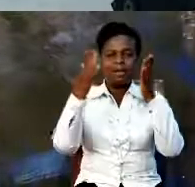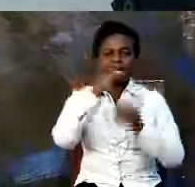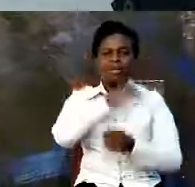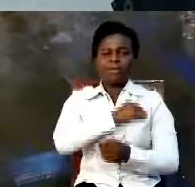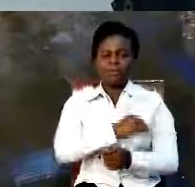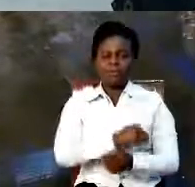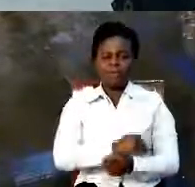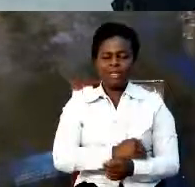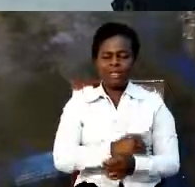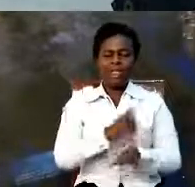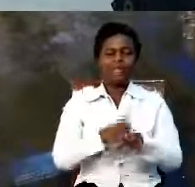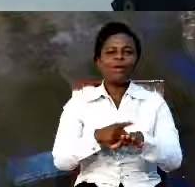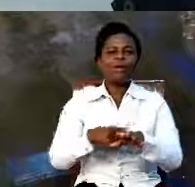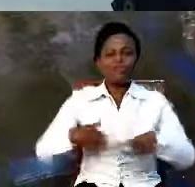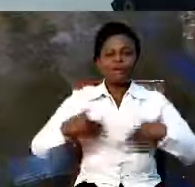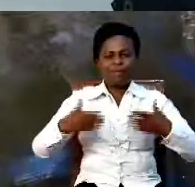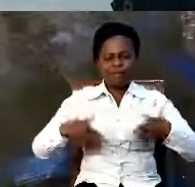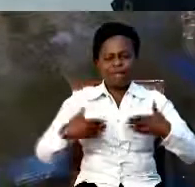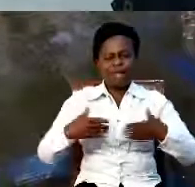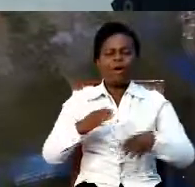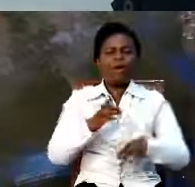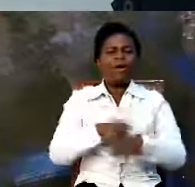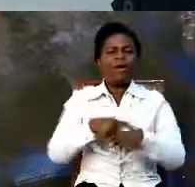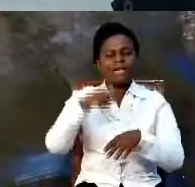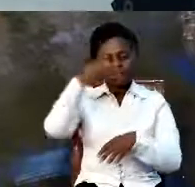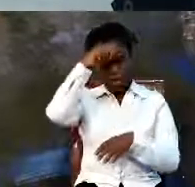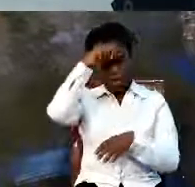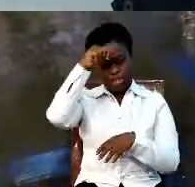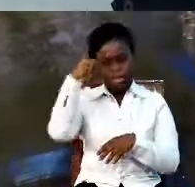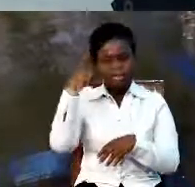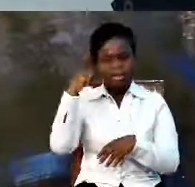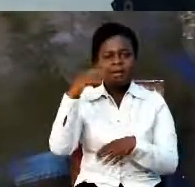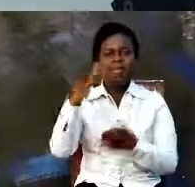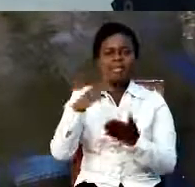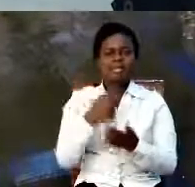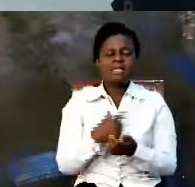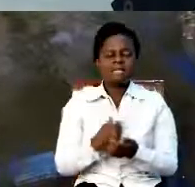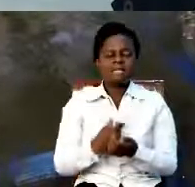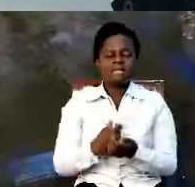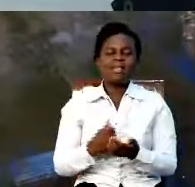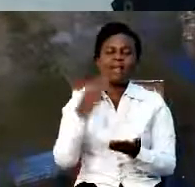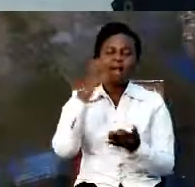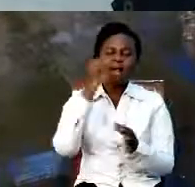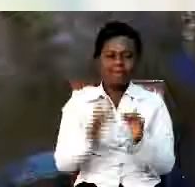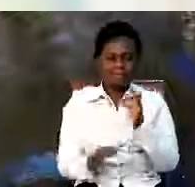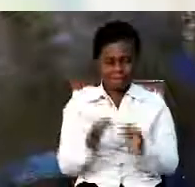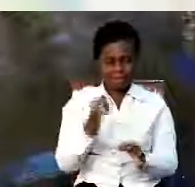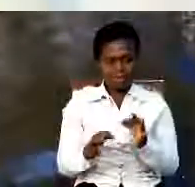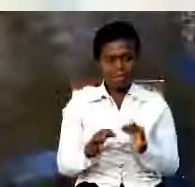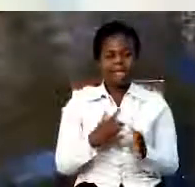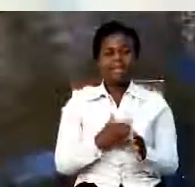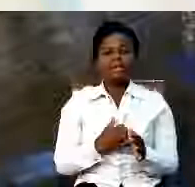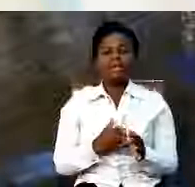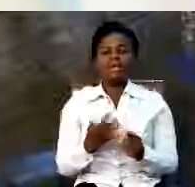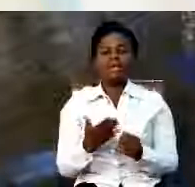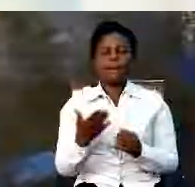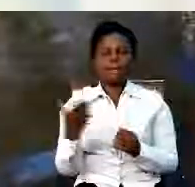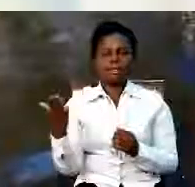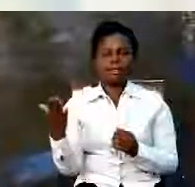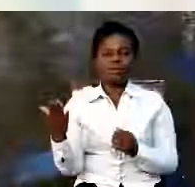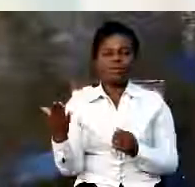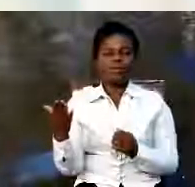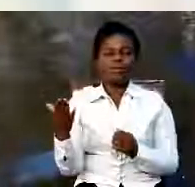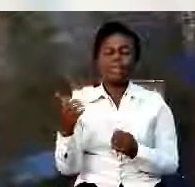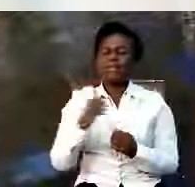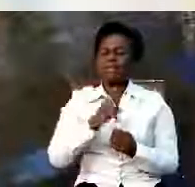mnayefarijiana wakati wa furaha na wakati wa shida, ni hisia halisi na ni hisia ambazo